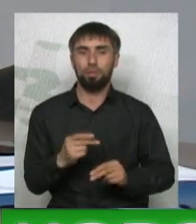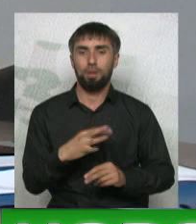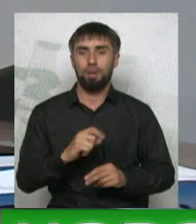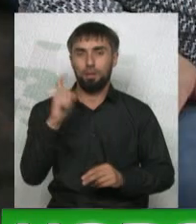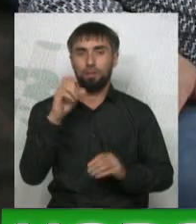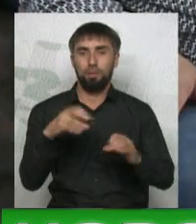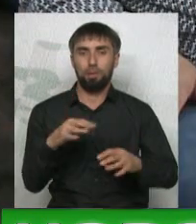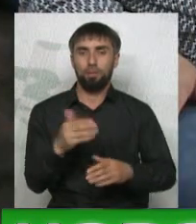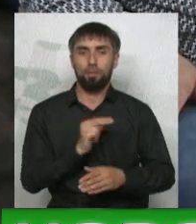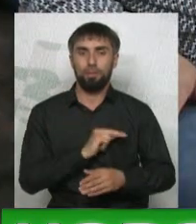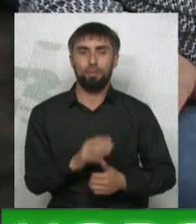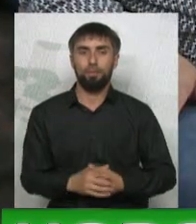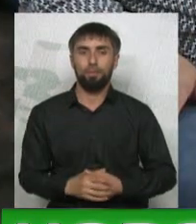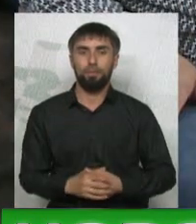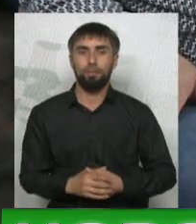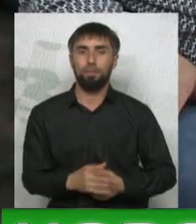Бог Амад.